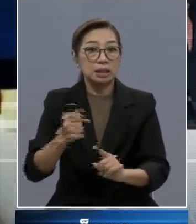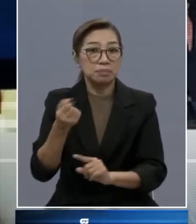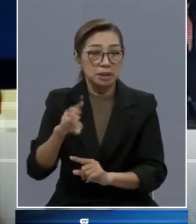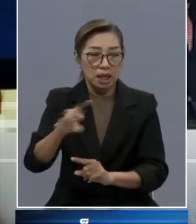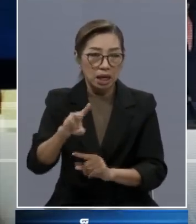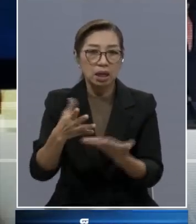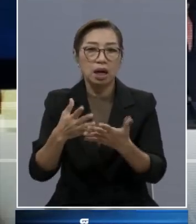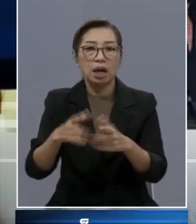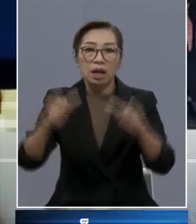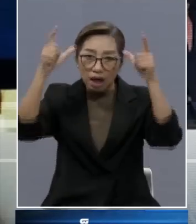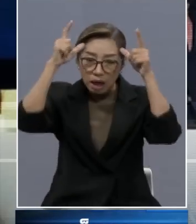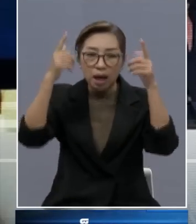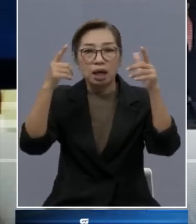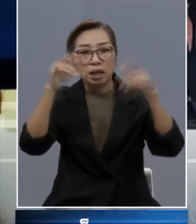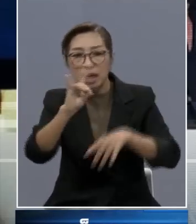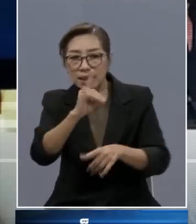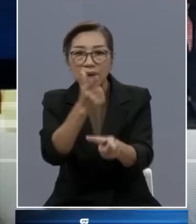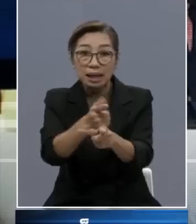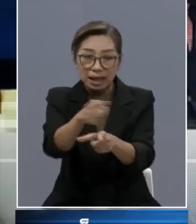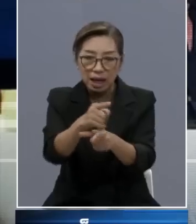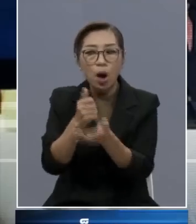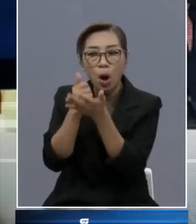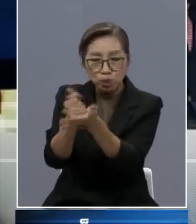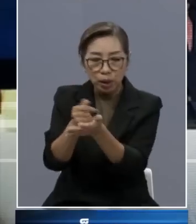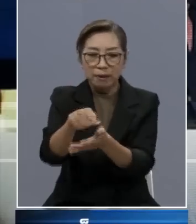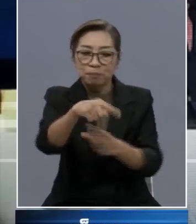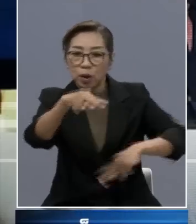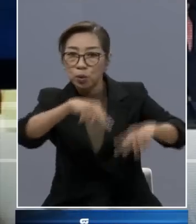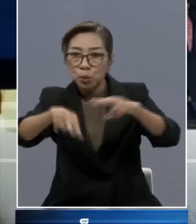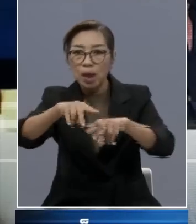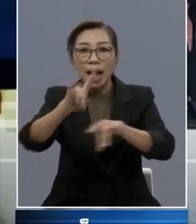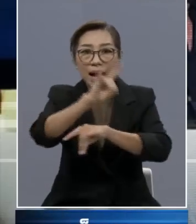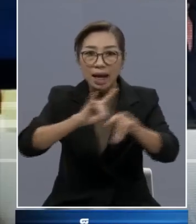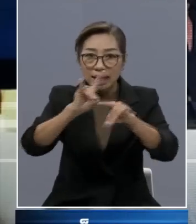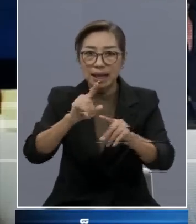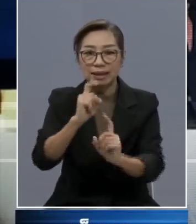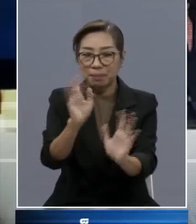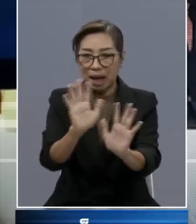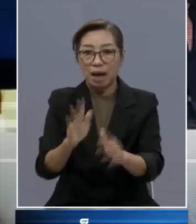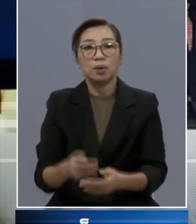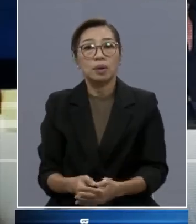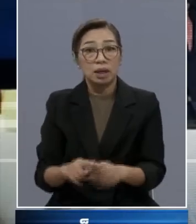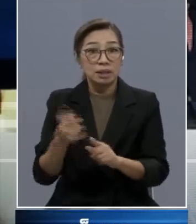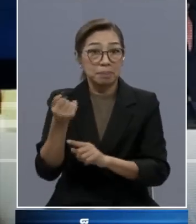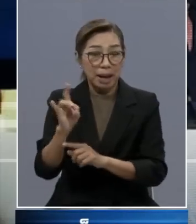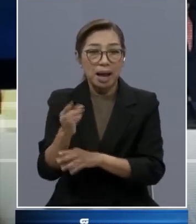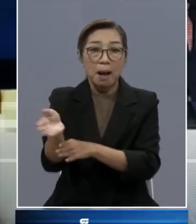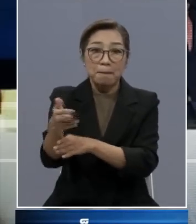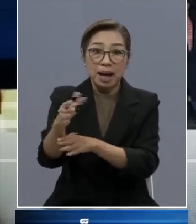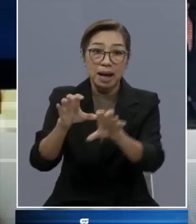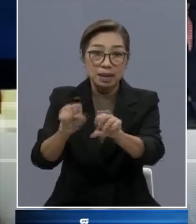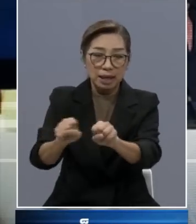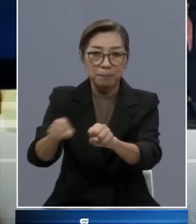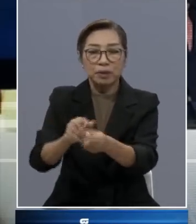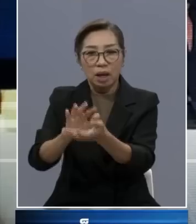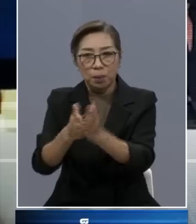รักษาผลประโยชน์ของเกษตรกร18ครับอันนี้แก้ไขปัญหาประมงขจัดอุปสรรคเยียวยาและฟื้นฟูประมง